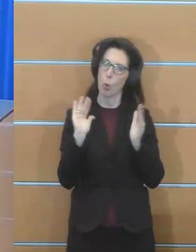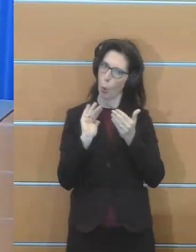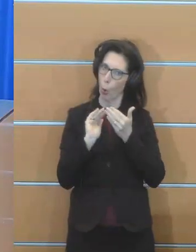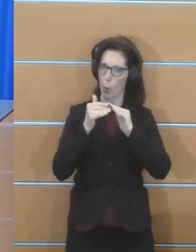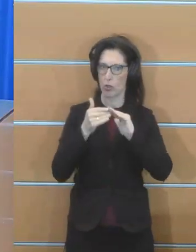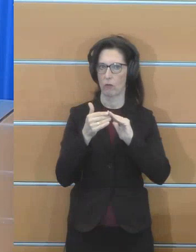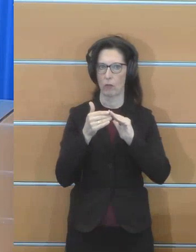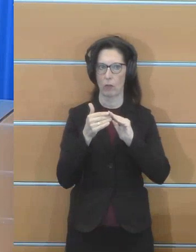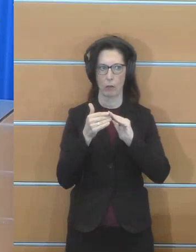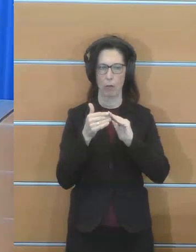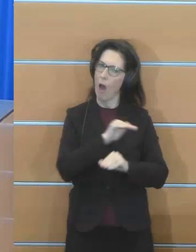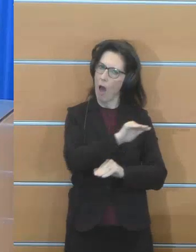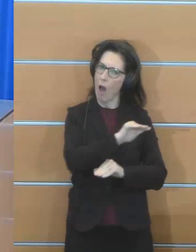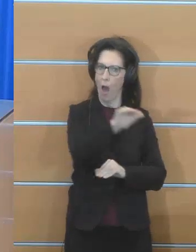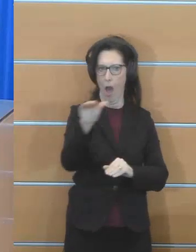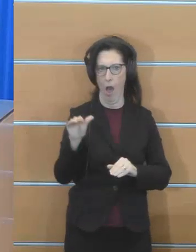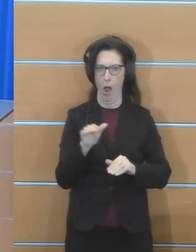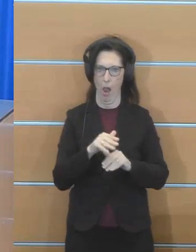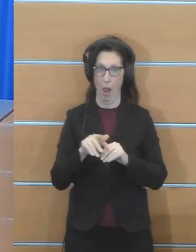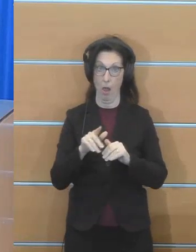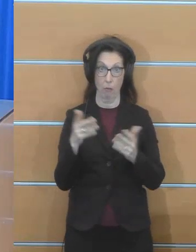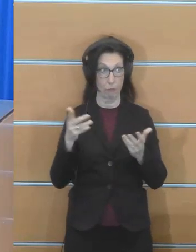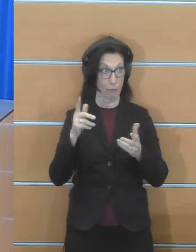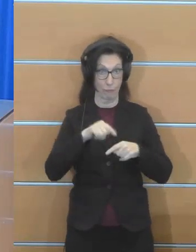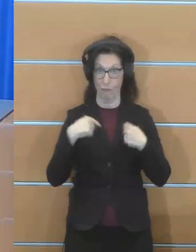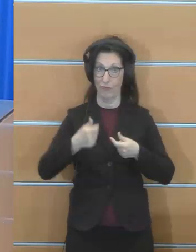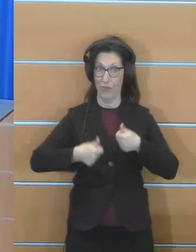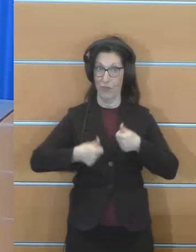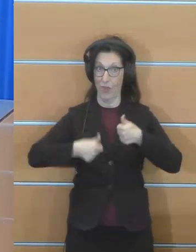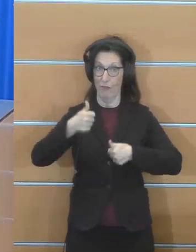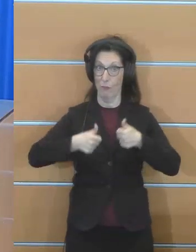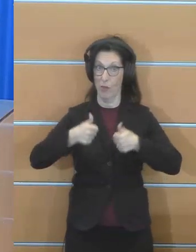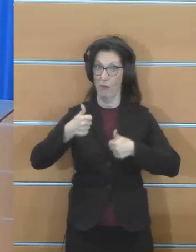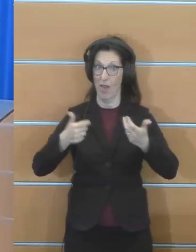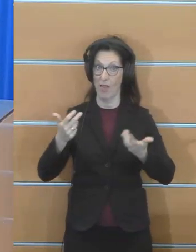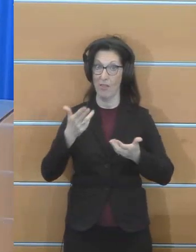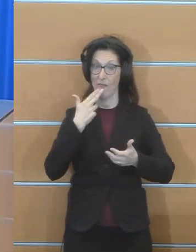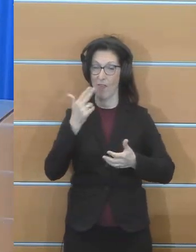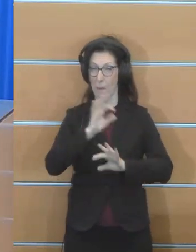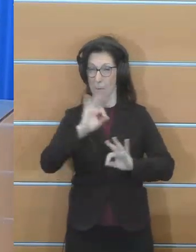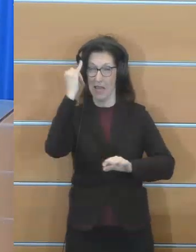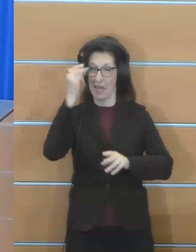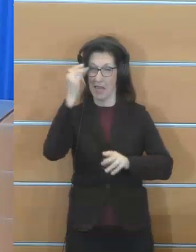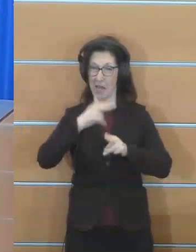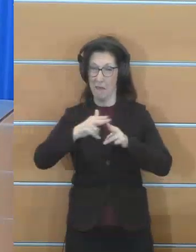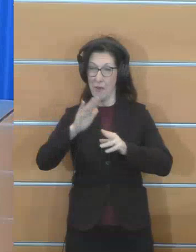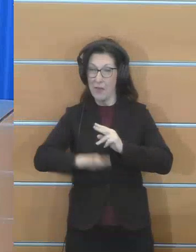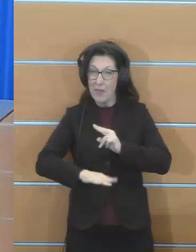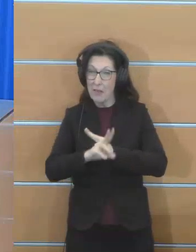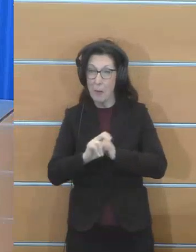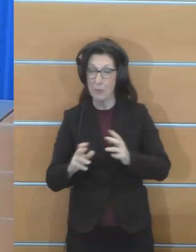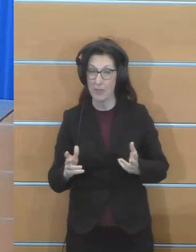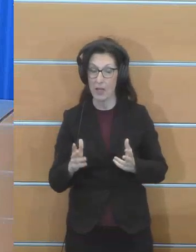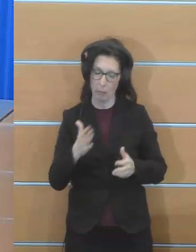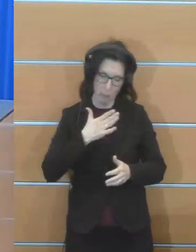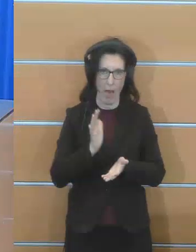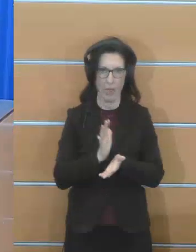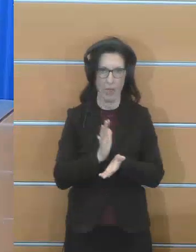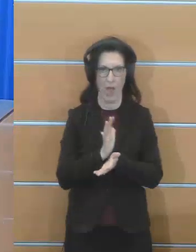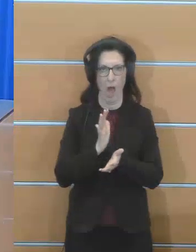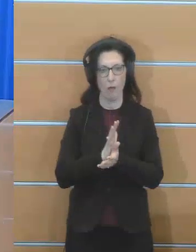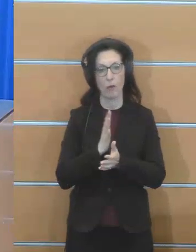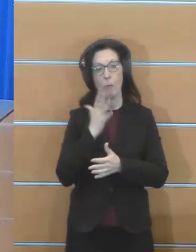parlamentarischen Wettstreit und die besten Ideen für Niederösterreich natürlich ist es meine Aufgabe in den nächsten fünf Jahren